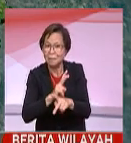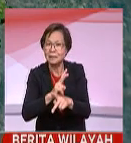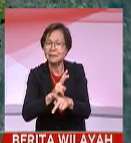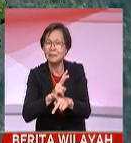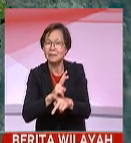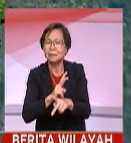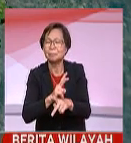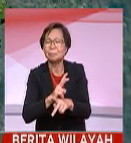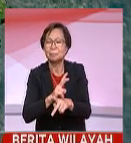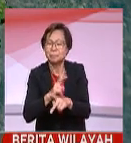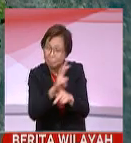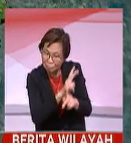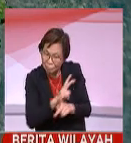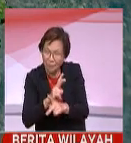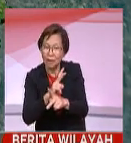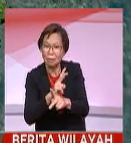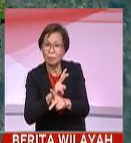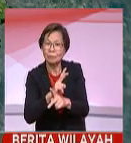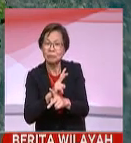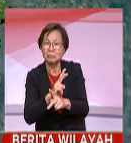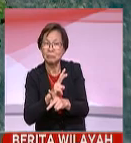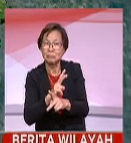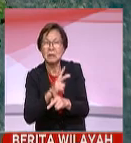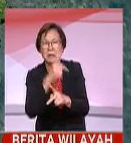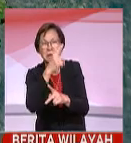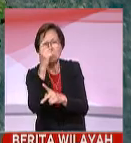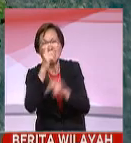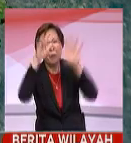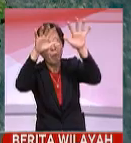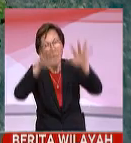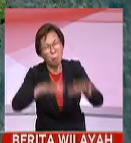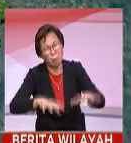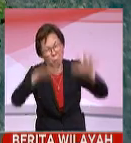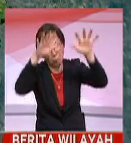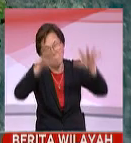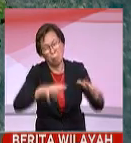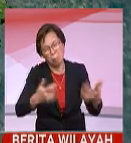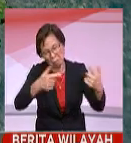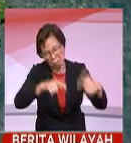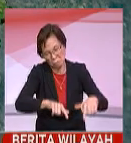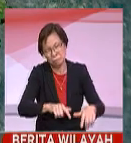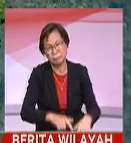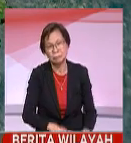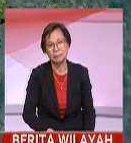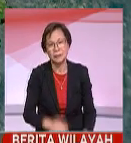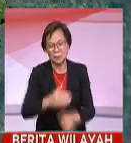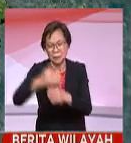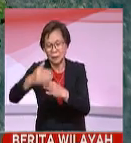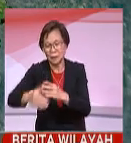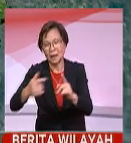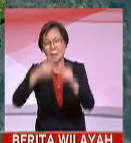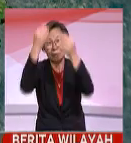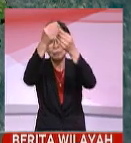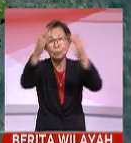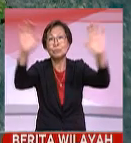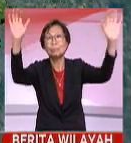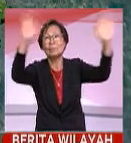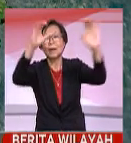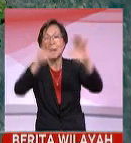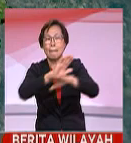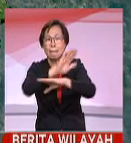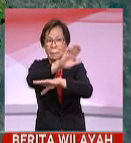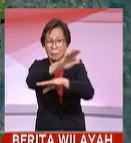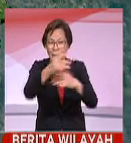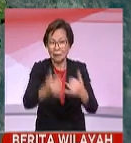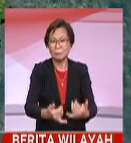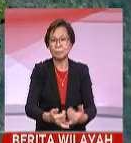langkah yang berjaga-jaga dalam menghadapi keadaan cuaca yang tidak diingini berlaku. Baiklah, sekian sahaja informasi cuaca pada petang